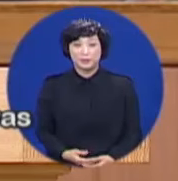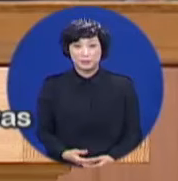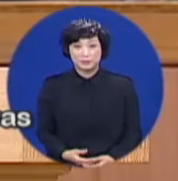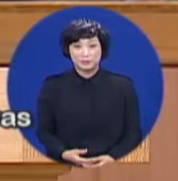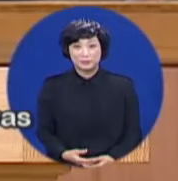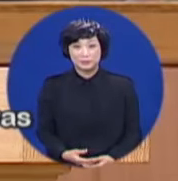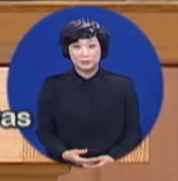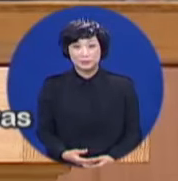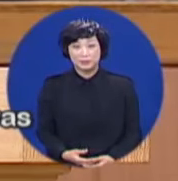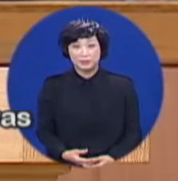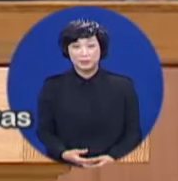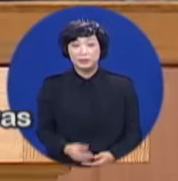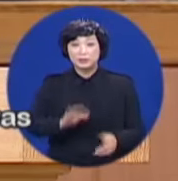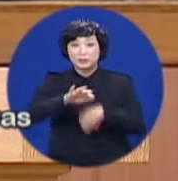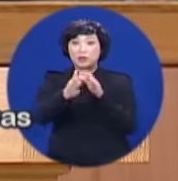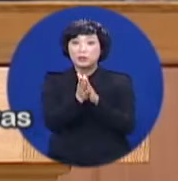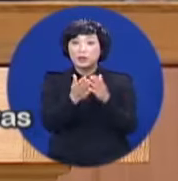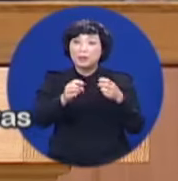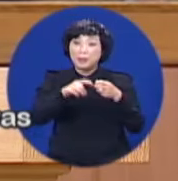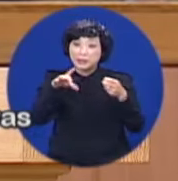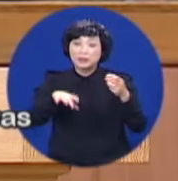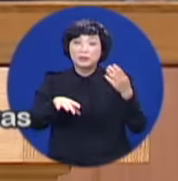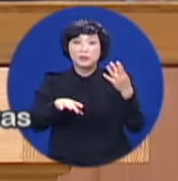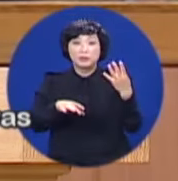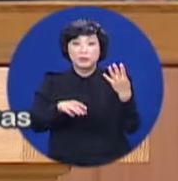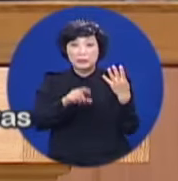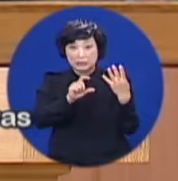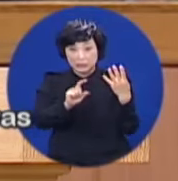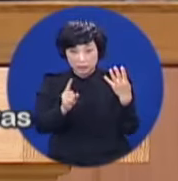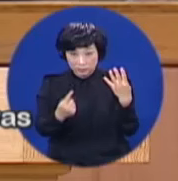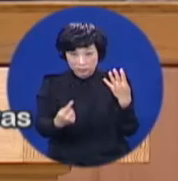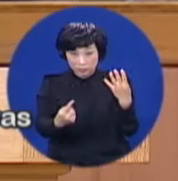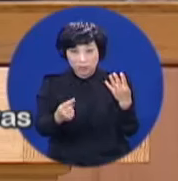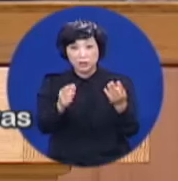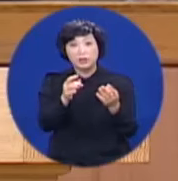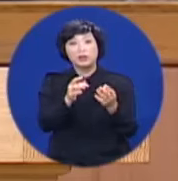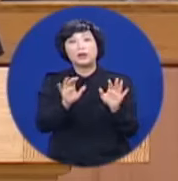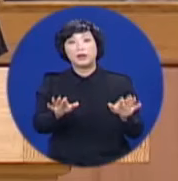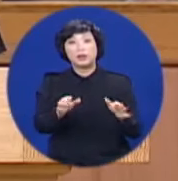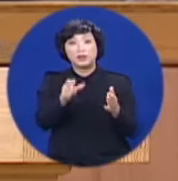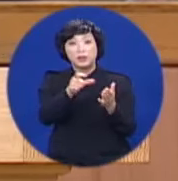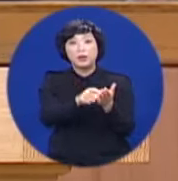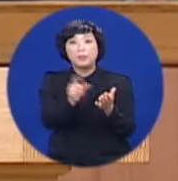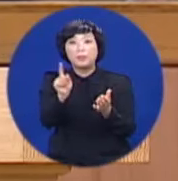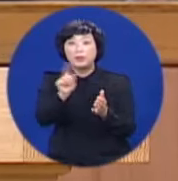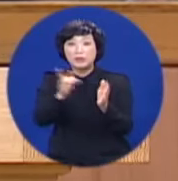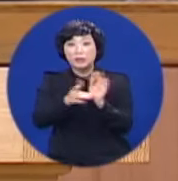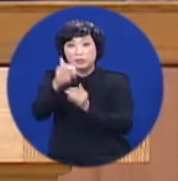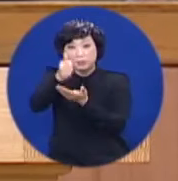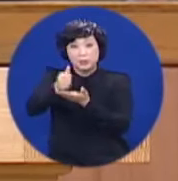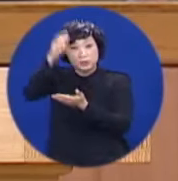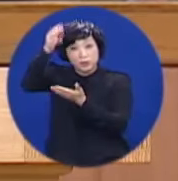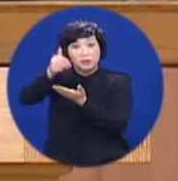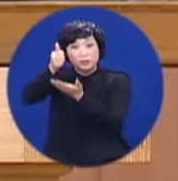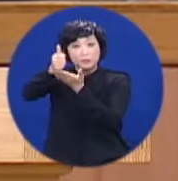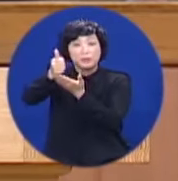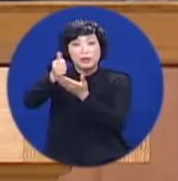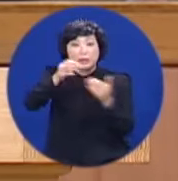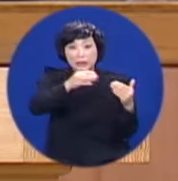바로 마태복음 4장 1절에 예수께서 성령에